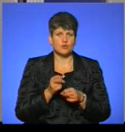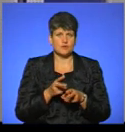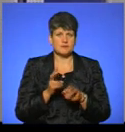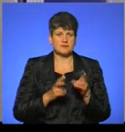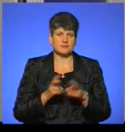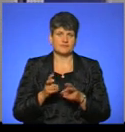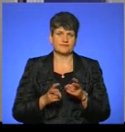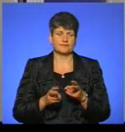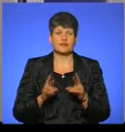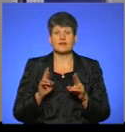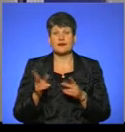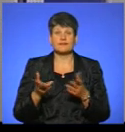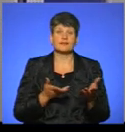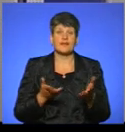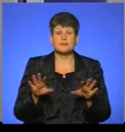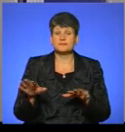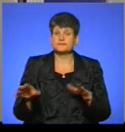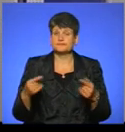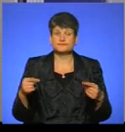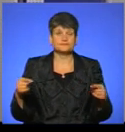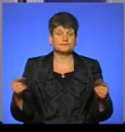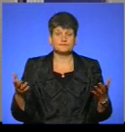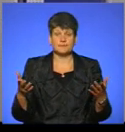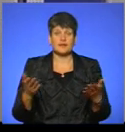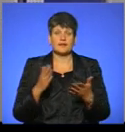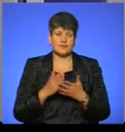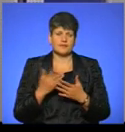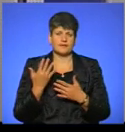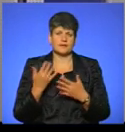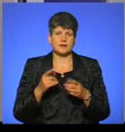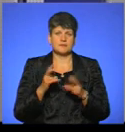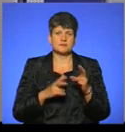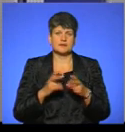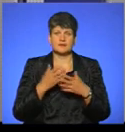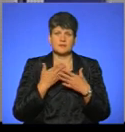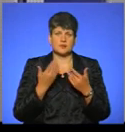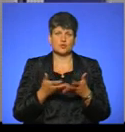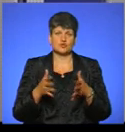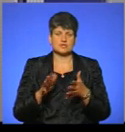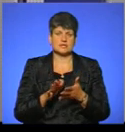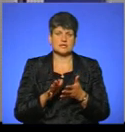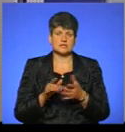Ну, як де. Є декілька підприємств, які не мають очисних споруд, які